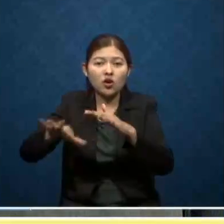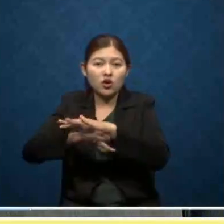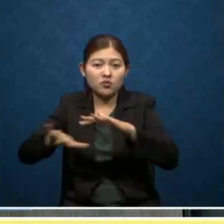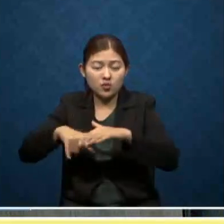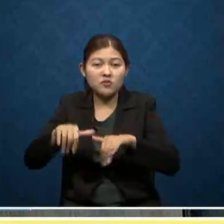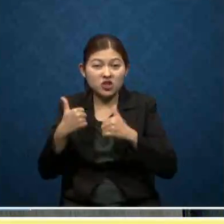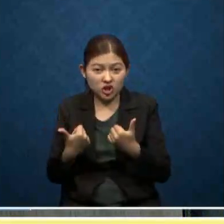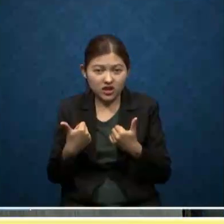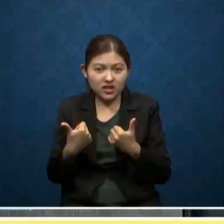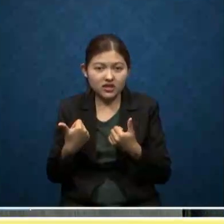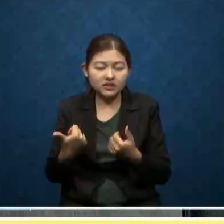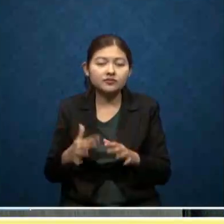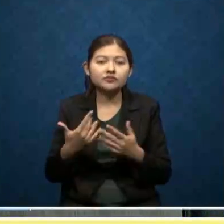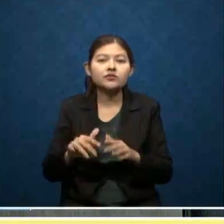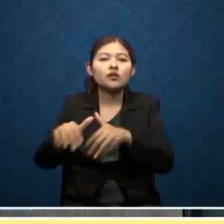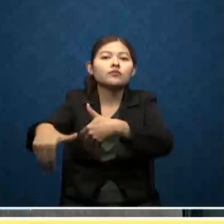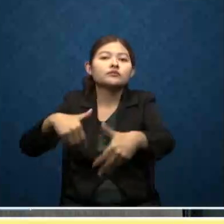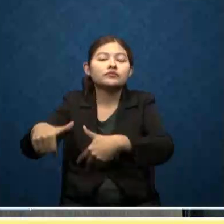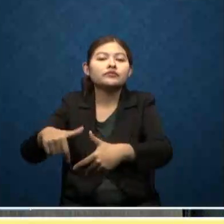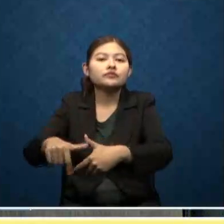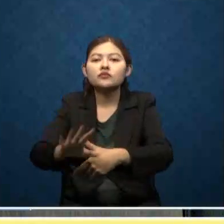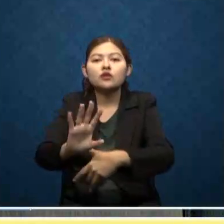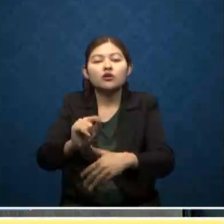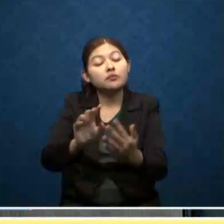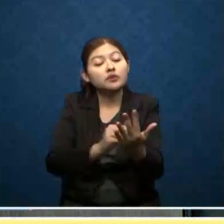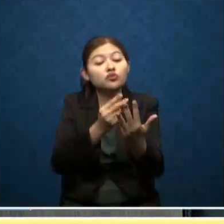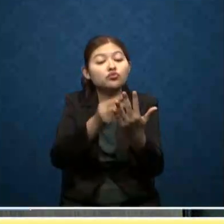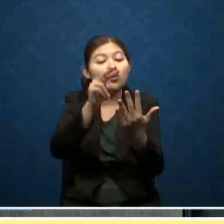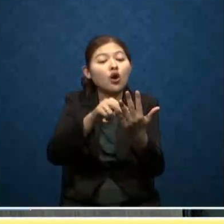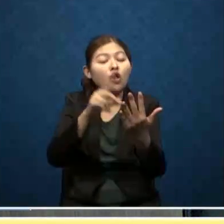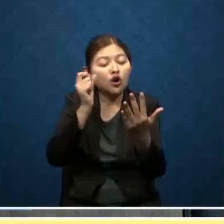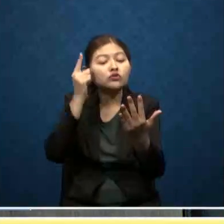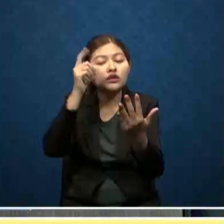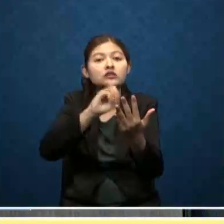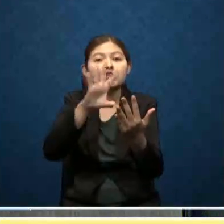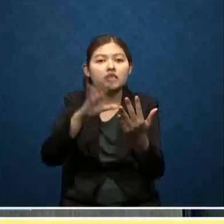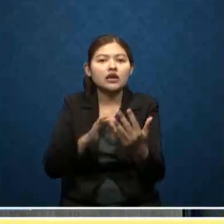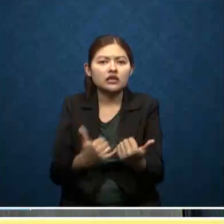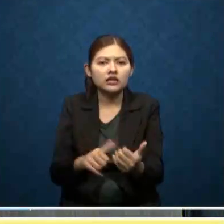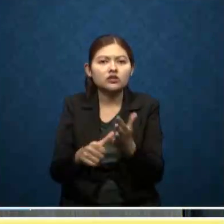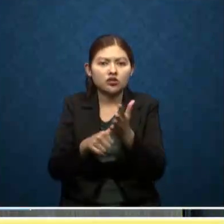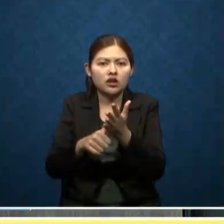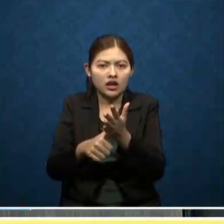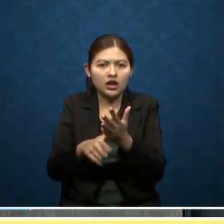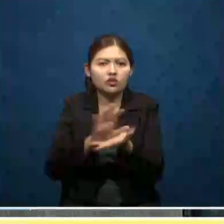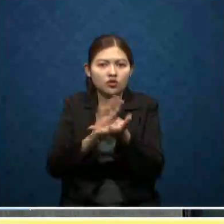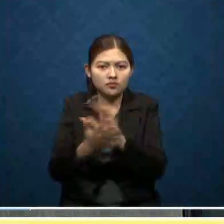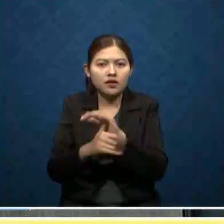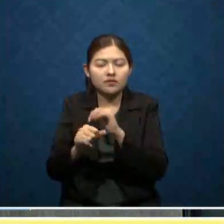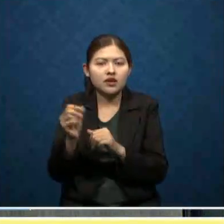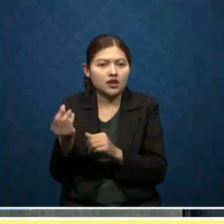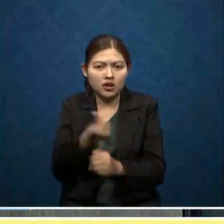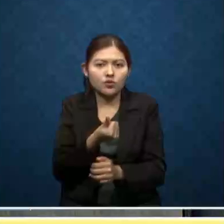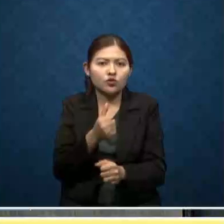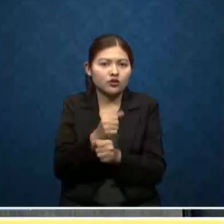ปัจจุบันประชาชนไม่ต้องทำอะไรเปิดดูรู้เลยนะครับอันนี้ก็คือเรื่องที่ควรจะต้องมีแล้วแต่ว่าทำไม่